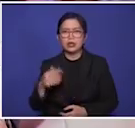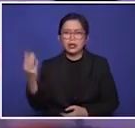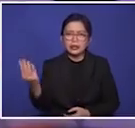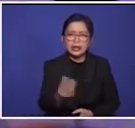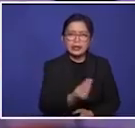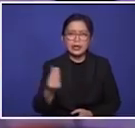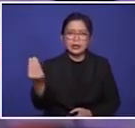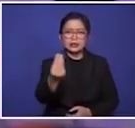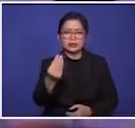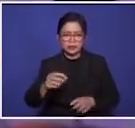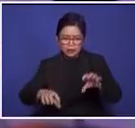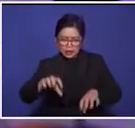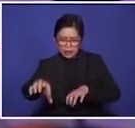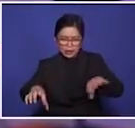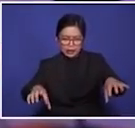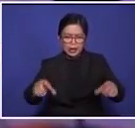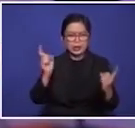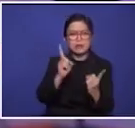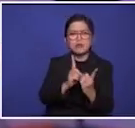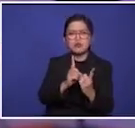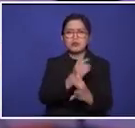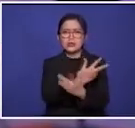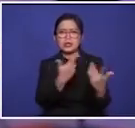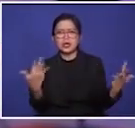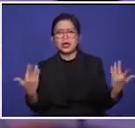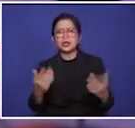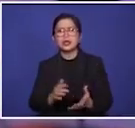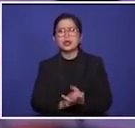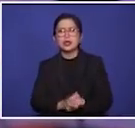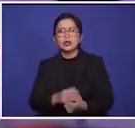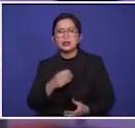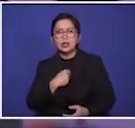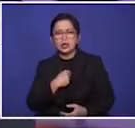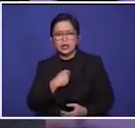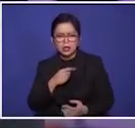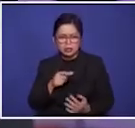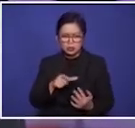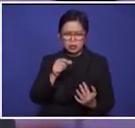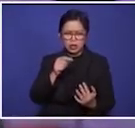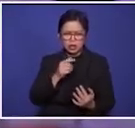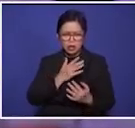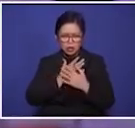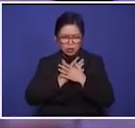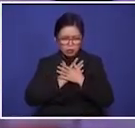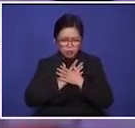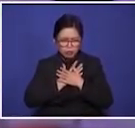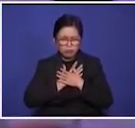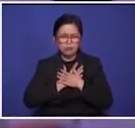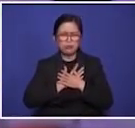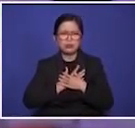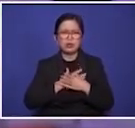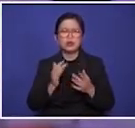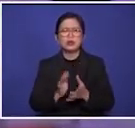bertemu masyarakat saya menemukan hal-hal yang sangat membuat kita miris bahwa ada Kisah Pak